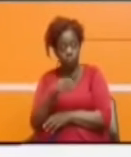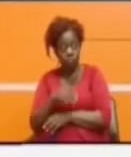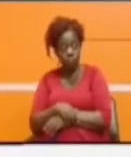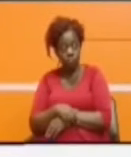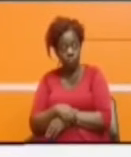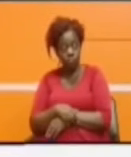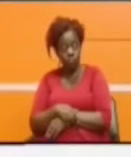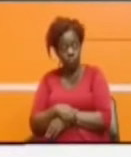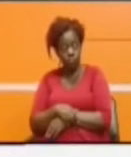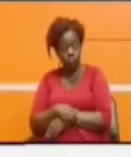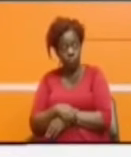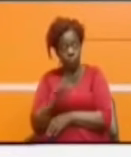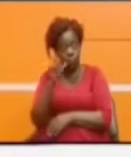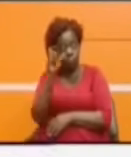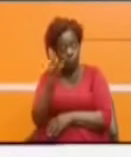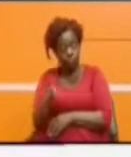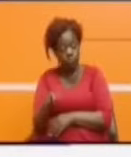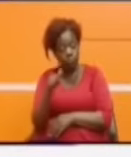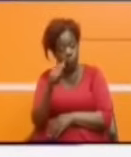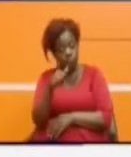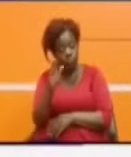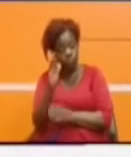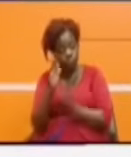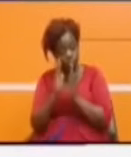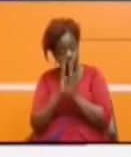wano abadde tavaawo bulwasa